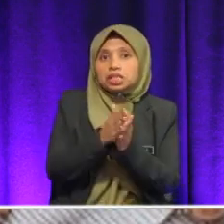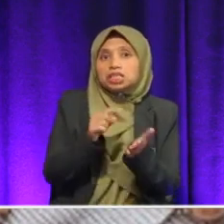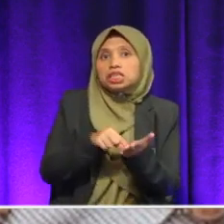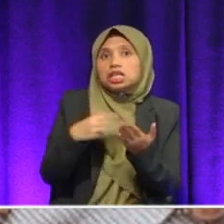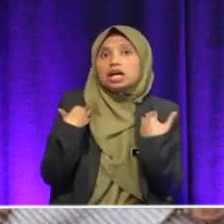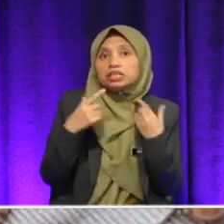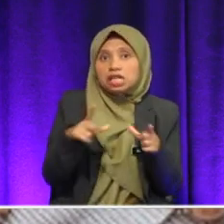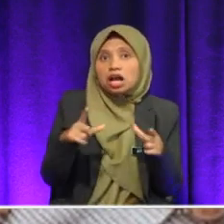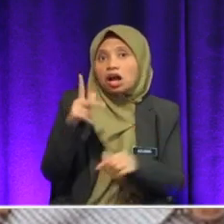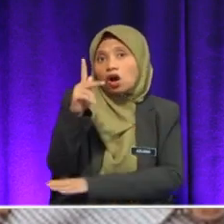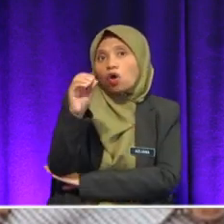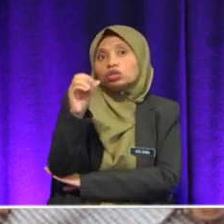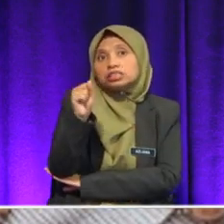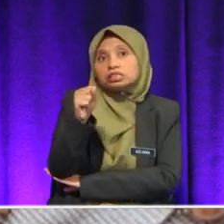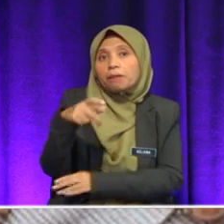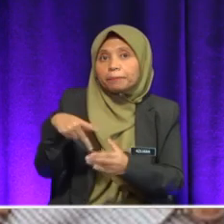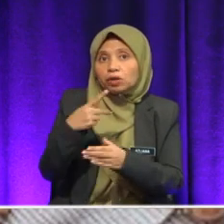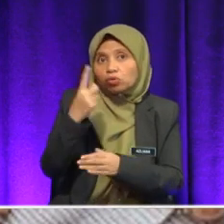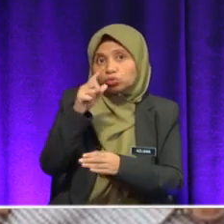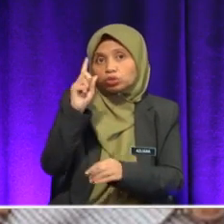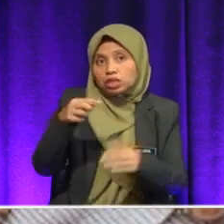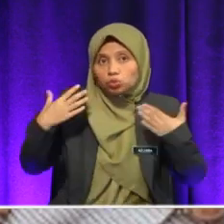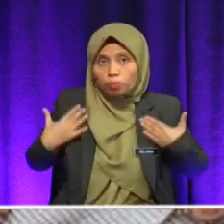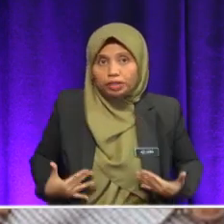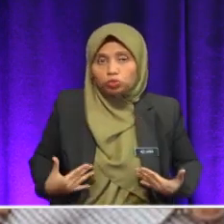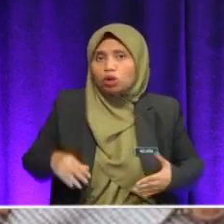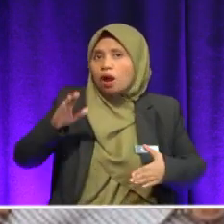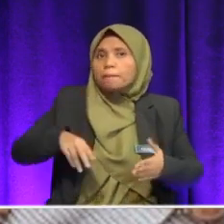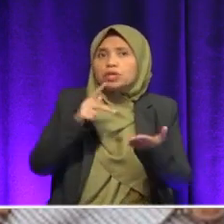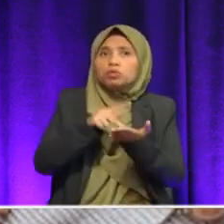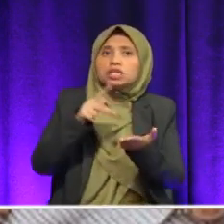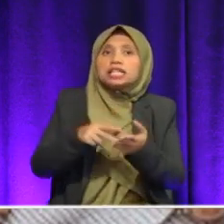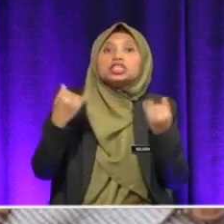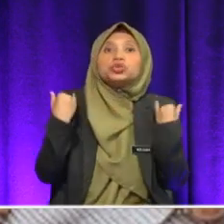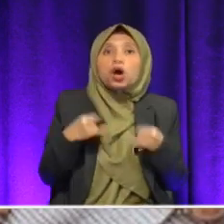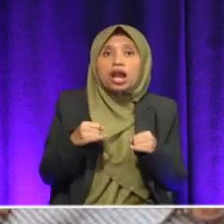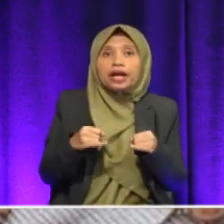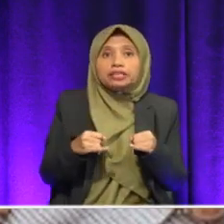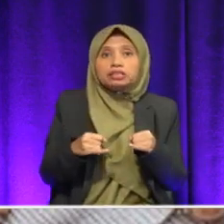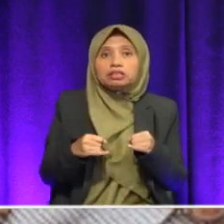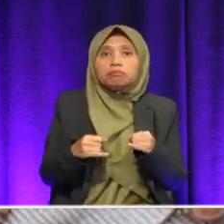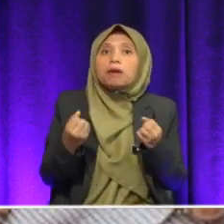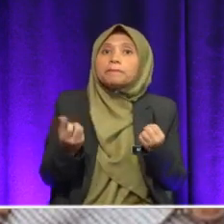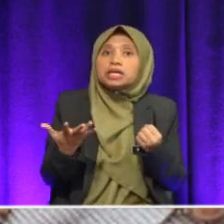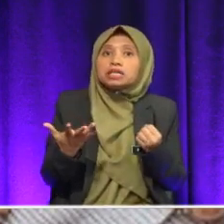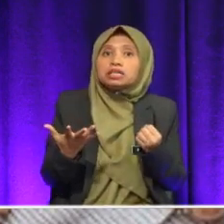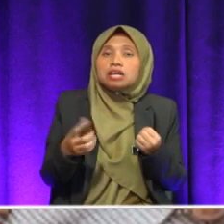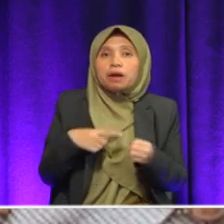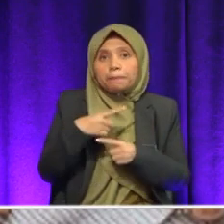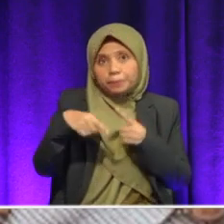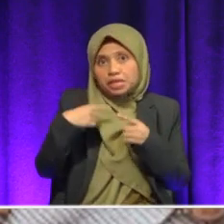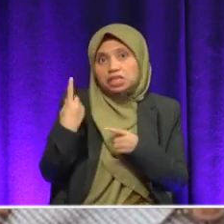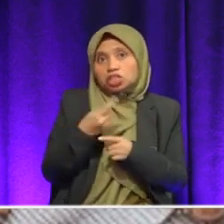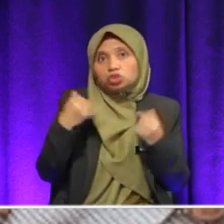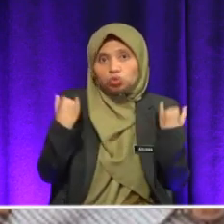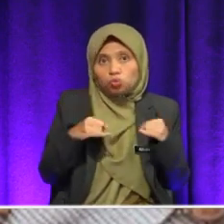cost pengeluaran untuk satu pakaian tapi belum dikiri lagi harga jualan sesuatu pakaian sebab milik kita menjual secepat kalian